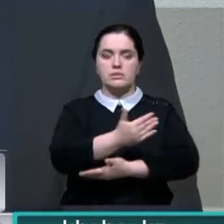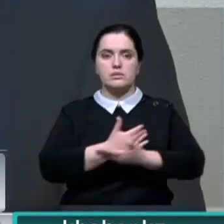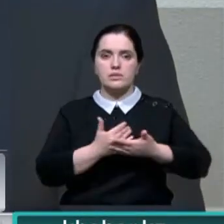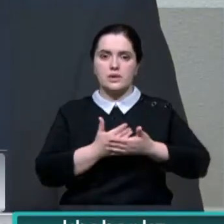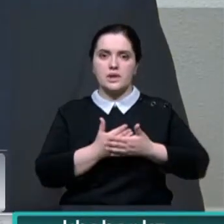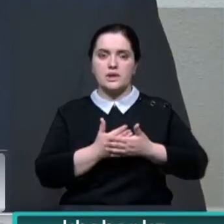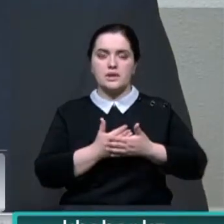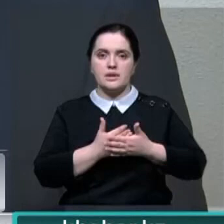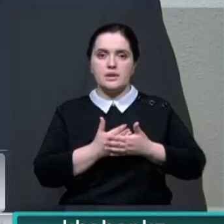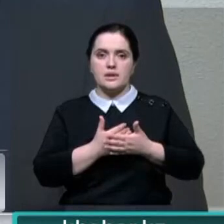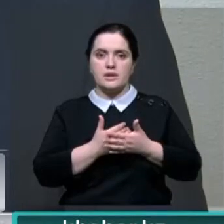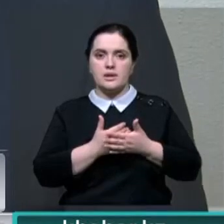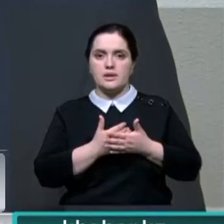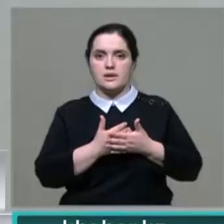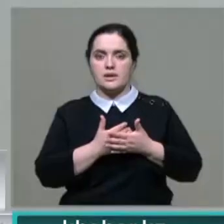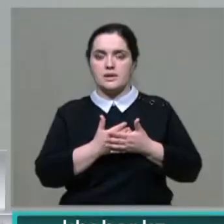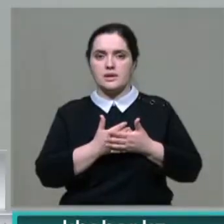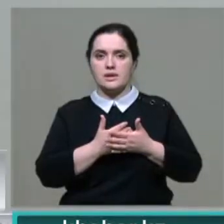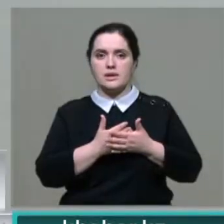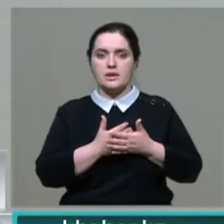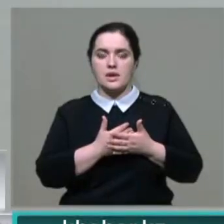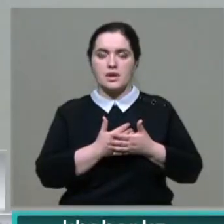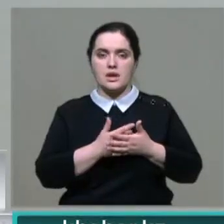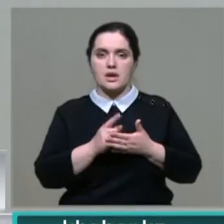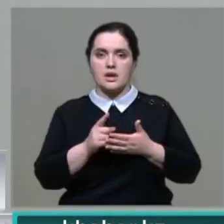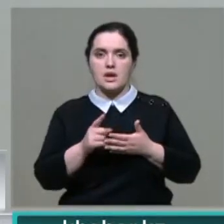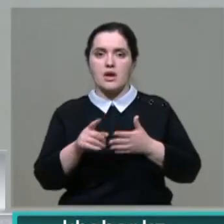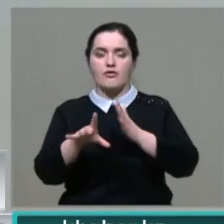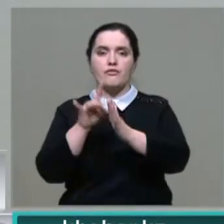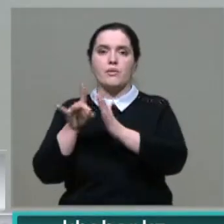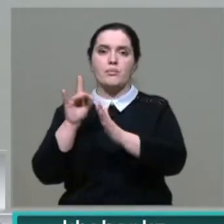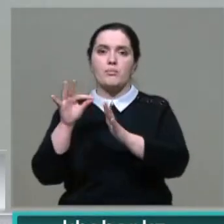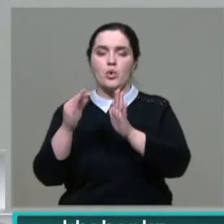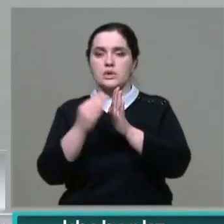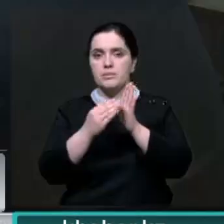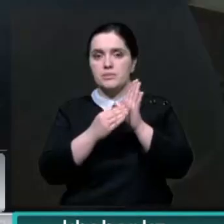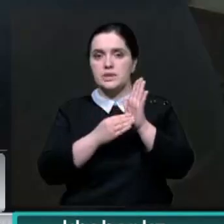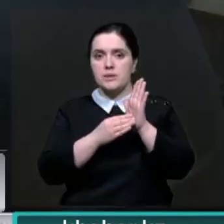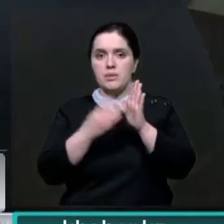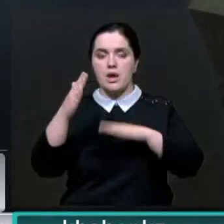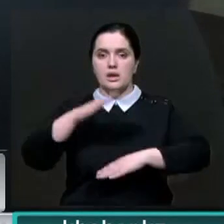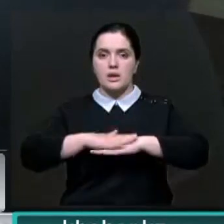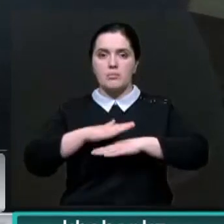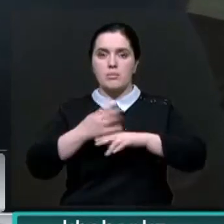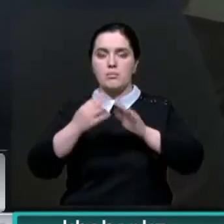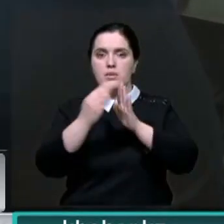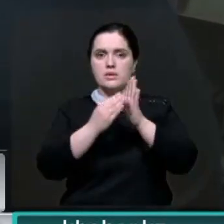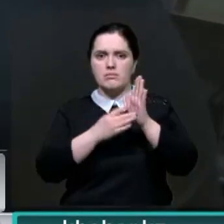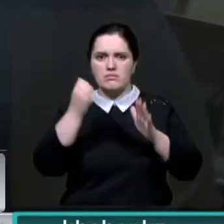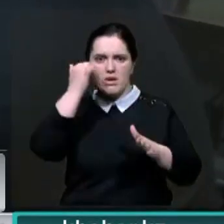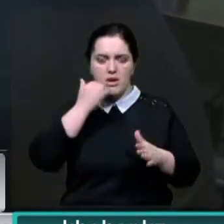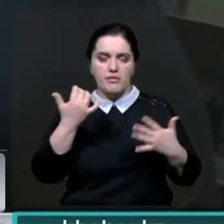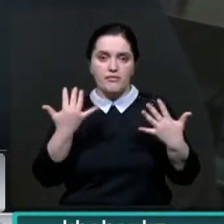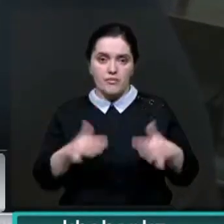момент представляет трудность. Присяжных зачастую выбирают по спискам, представленных акиматами, и эти списки часто